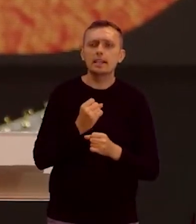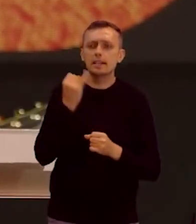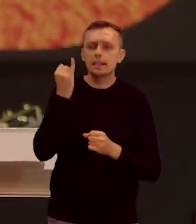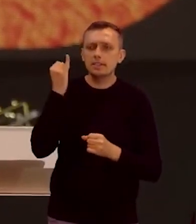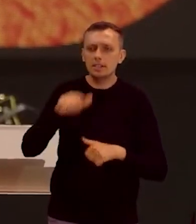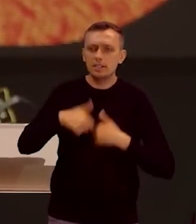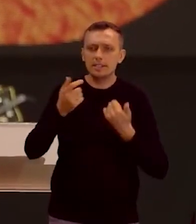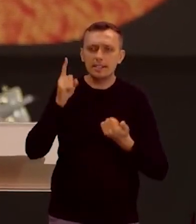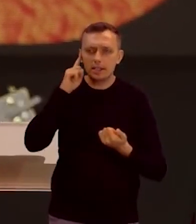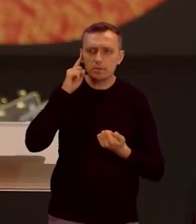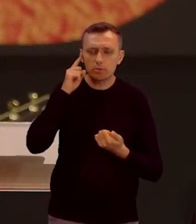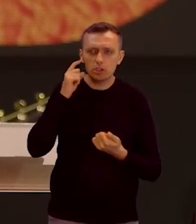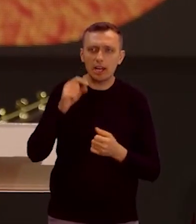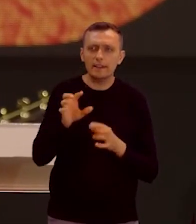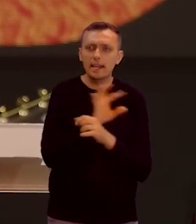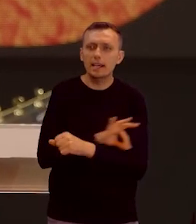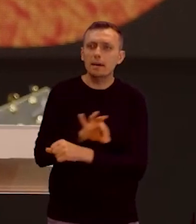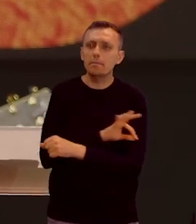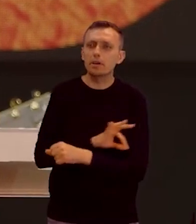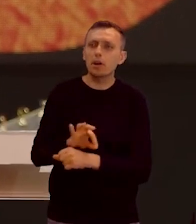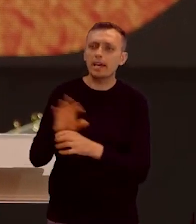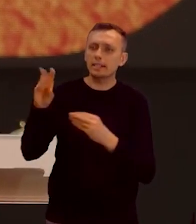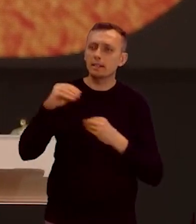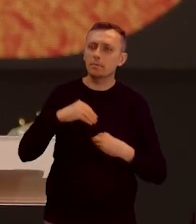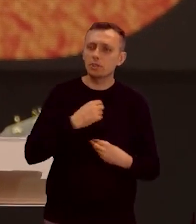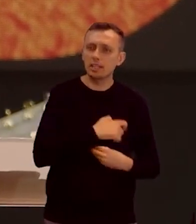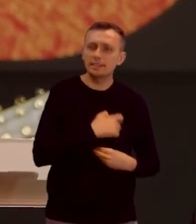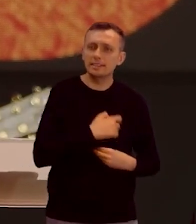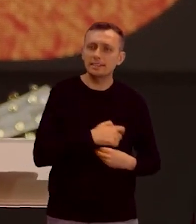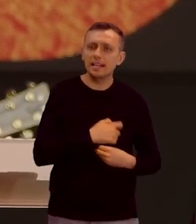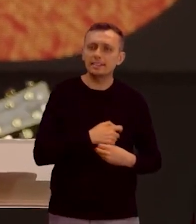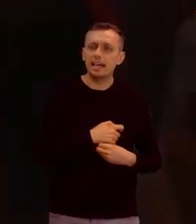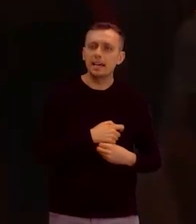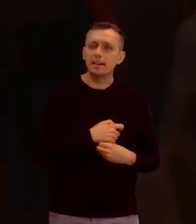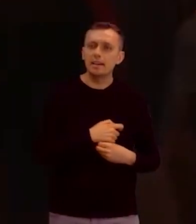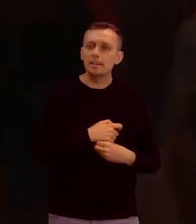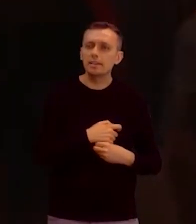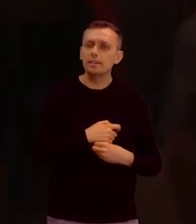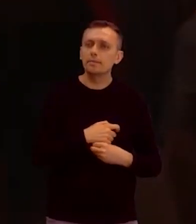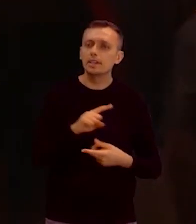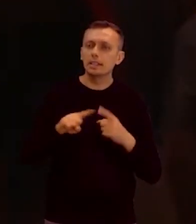serca, zmuszający do myślenia, do sposobu zmiany życia, podejścia do